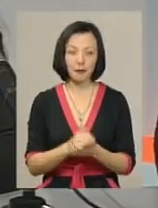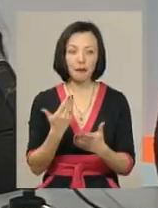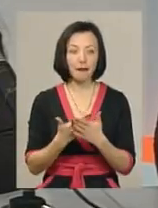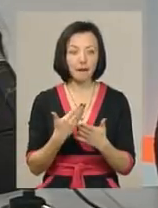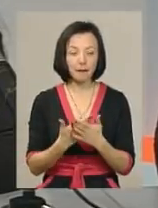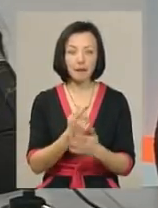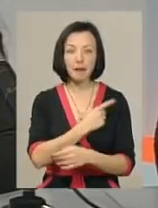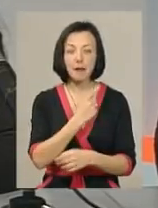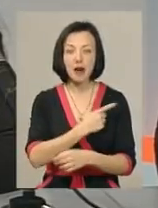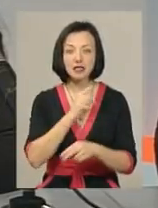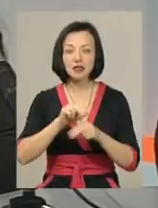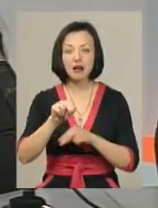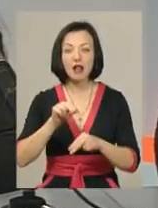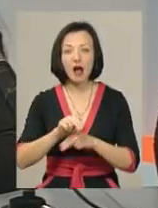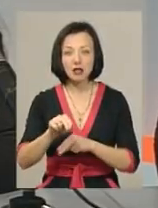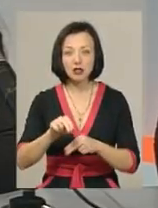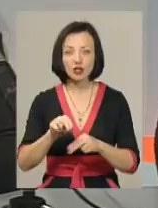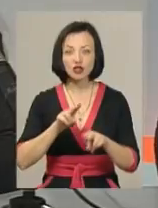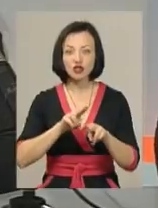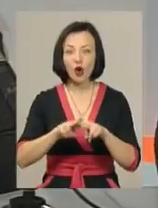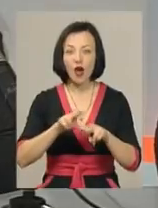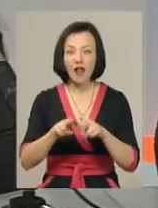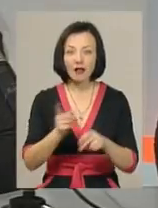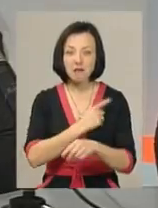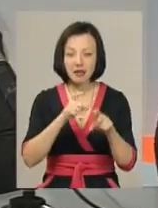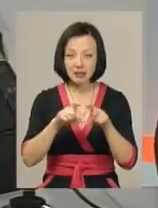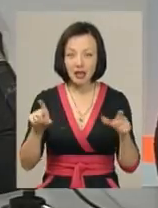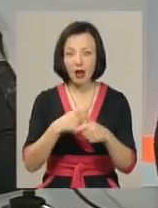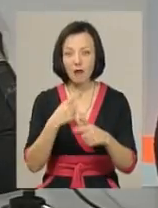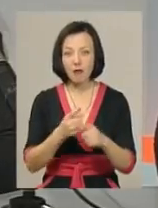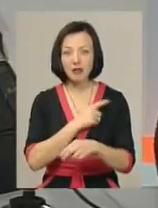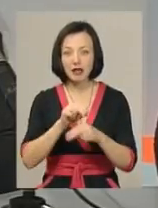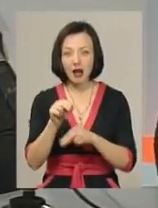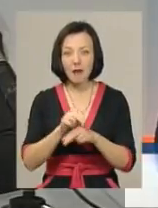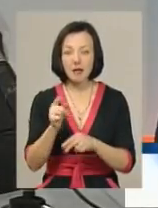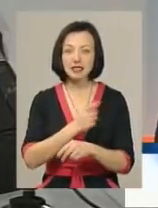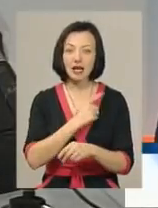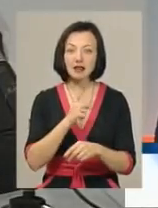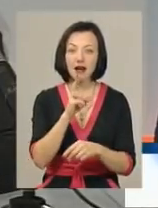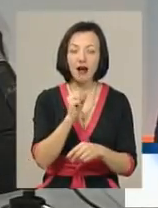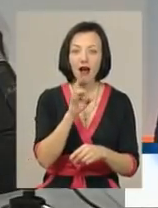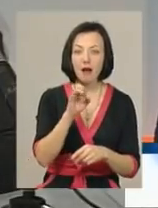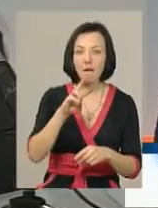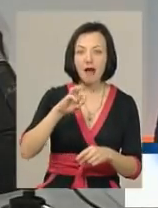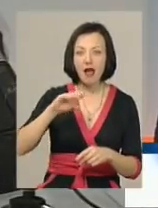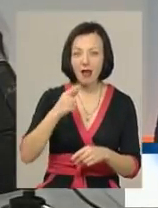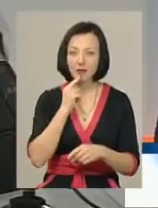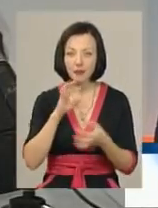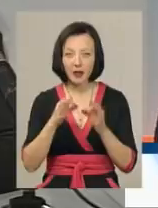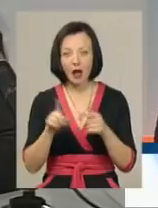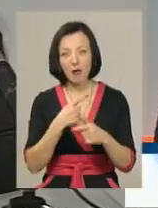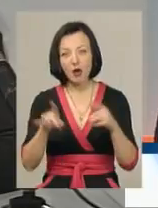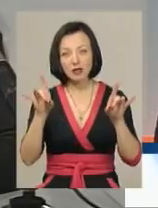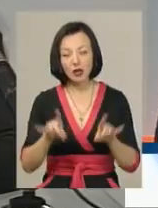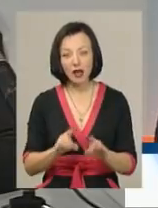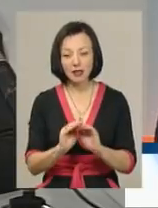наприклад майстер-клас в шоколадній майстерні або майстер-клас в майстерні карамелі або майстер-клас в якомусь ресторані Да